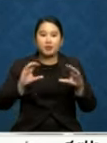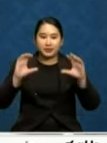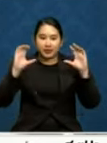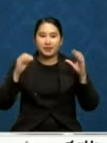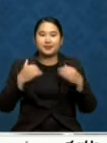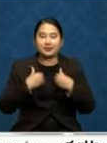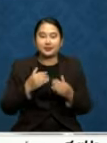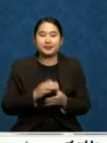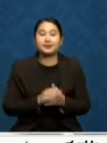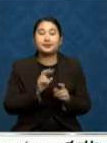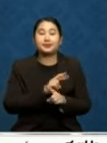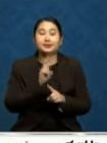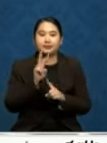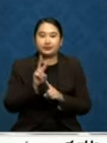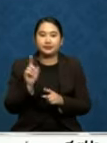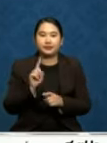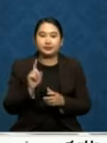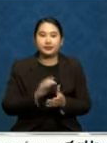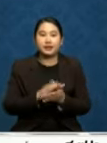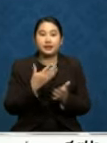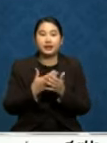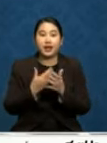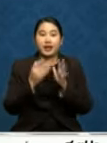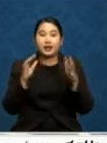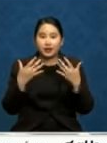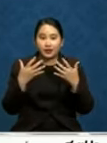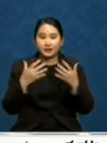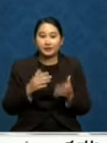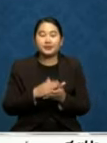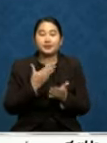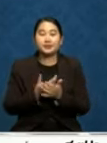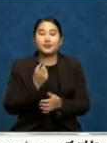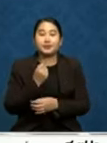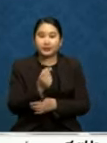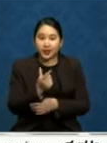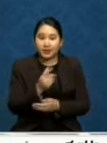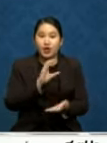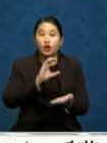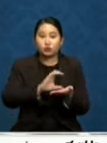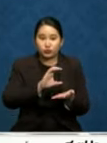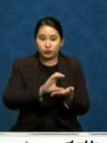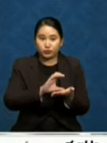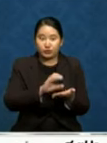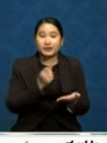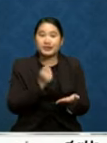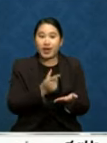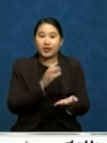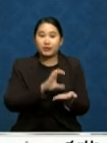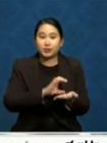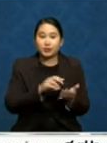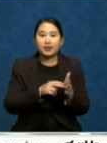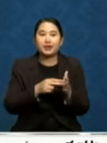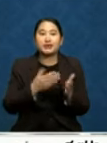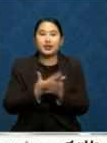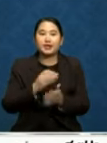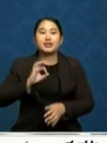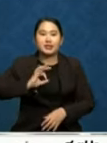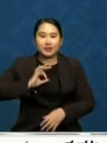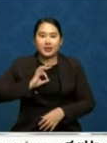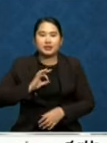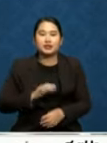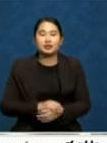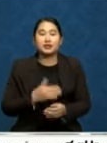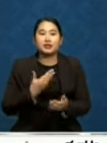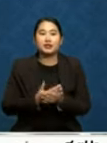ครับประเด็นที่2ครับรายได้ที่เราจ่ายเข้ากับกองทุนเนี่ยมันเป็นเงินของสมาชิกครับมัน